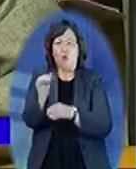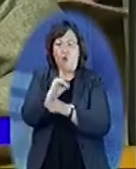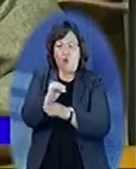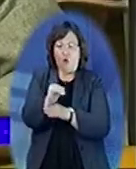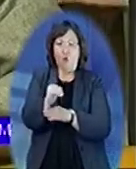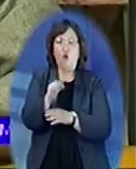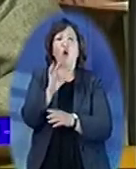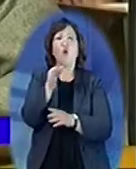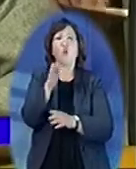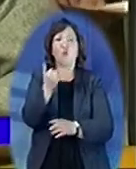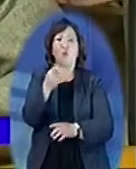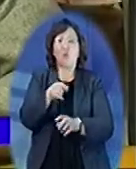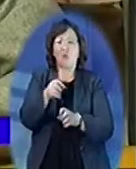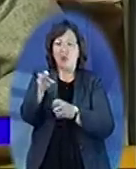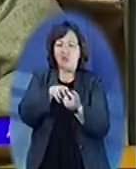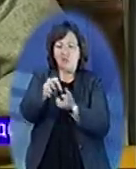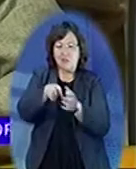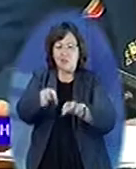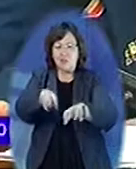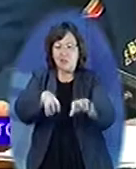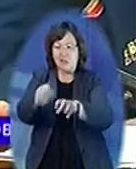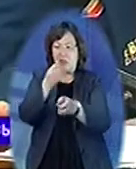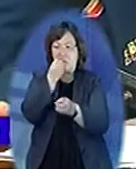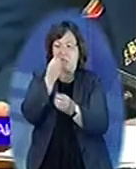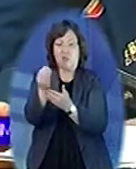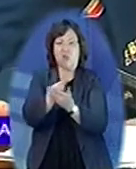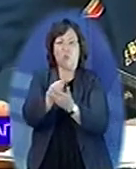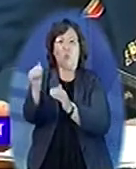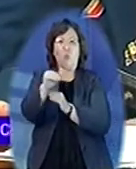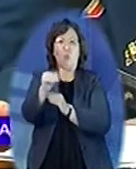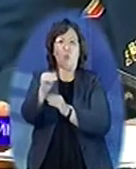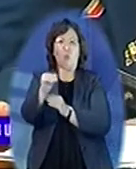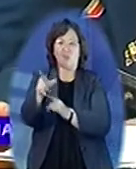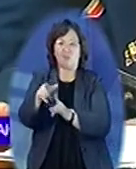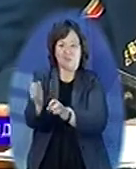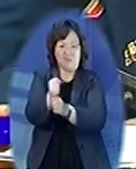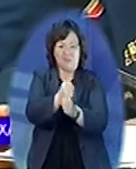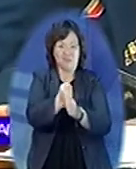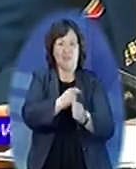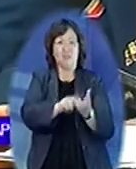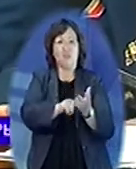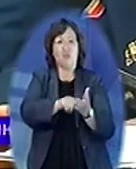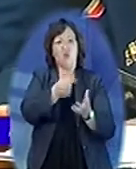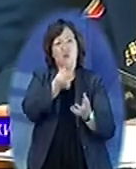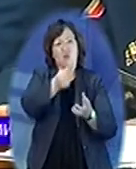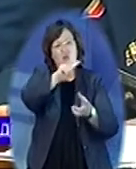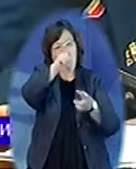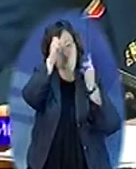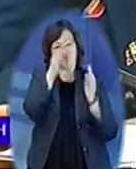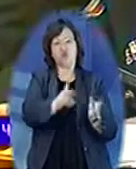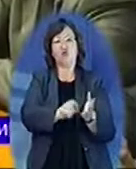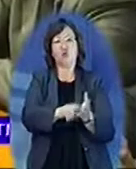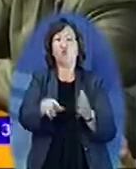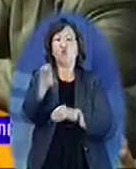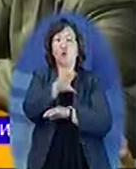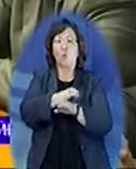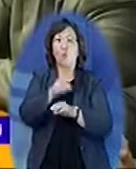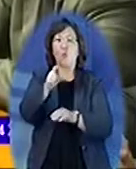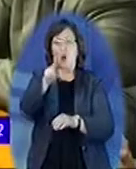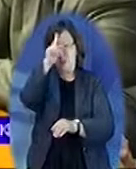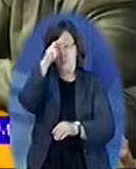байсан. Үйлчлэлтийн бэлтгэл ажлын хүрээнд үлийн цагаан өгт нь устгах хөрөнгийг тусгаж өгч байхыг хүсээ сумдын хүн эмнэлгийн машин